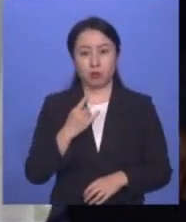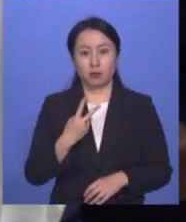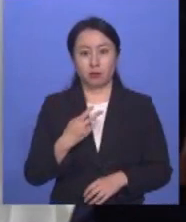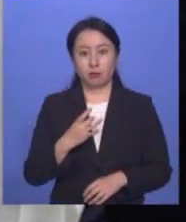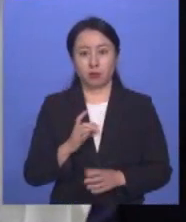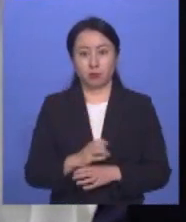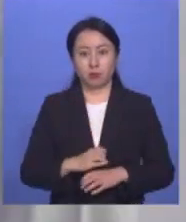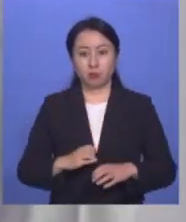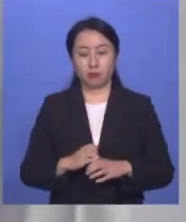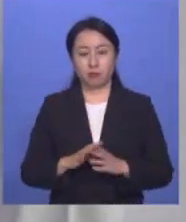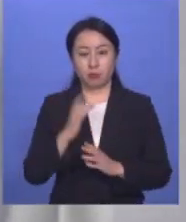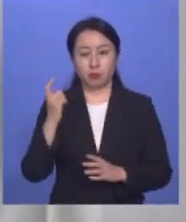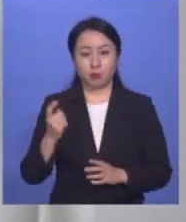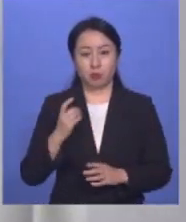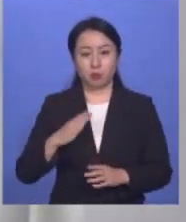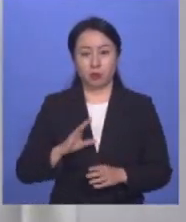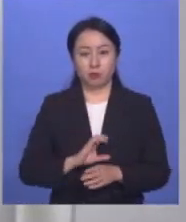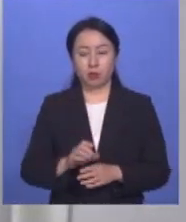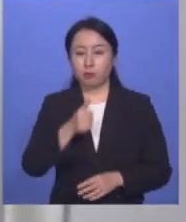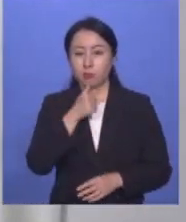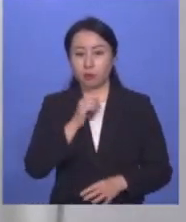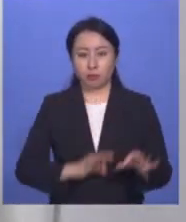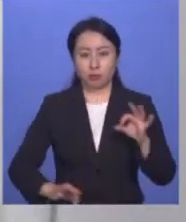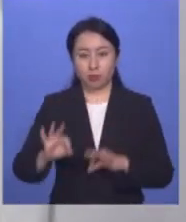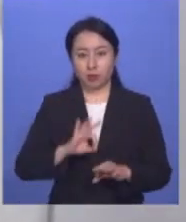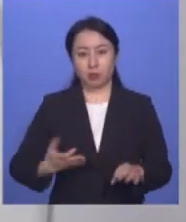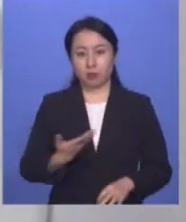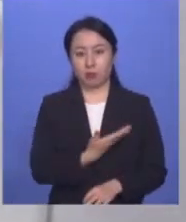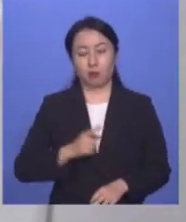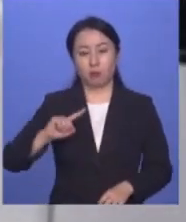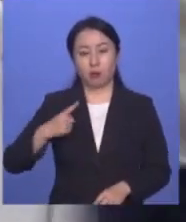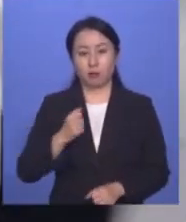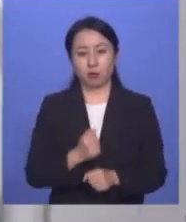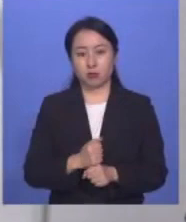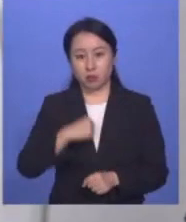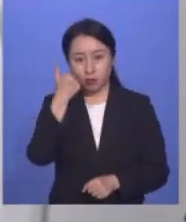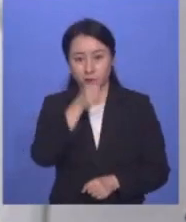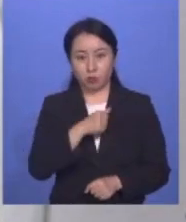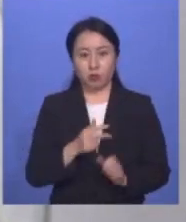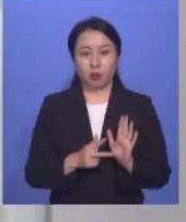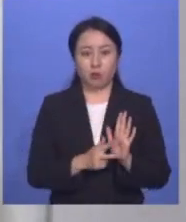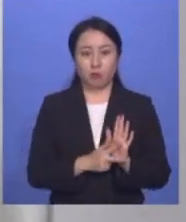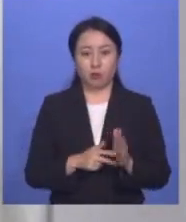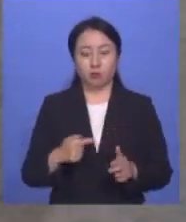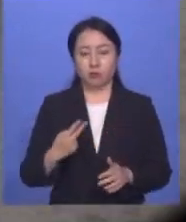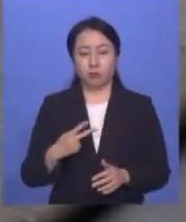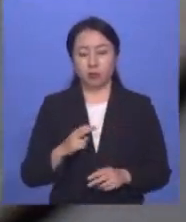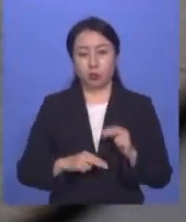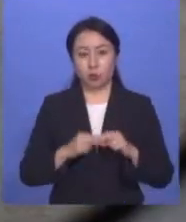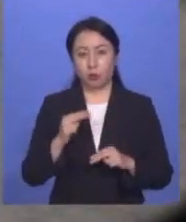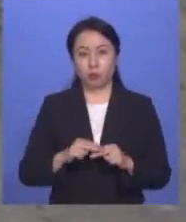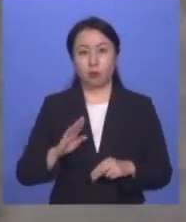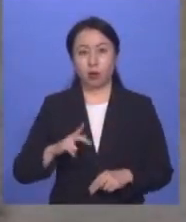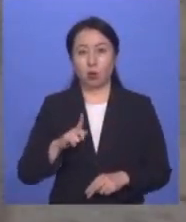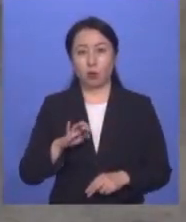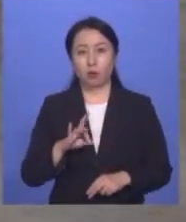только молочно-товарно-фермы. После вот этого пилотного проекта мы первые сделали, год мы 8-10 ферм строим. Затем